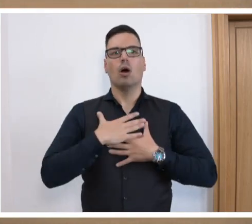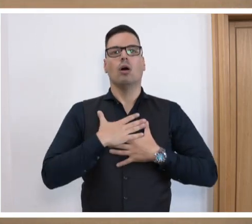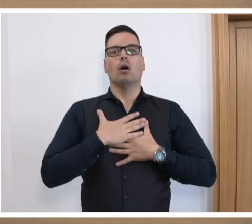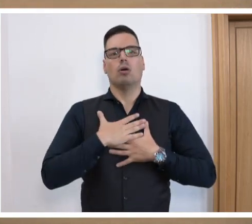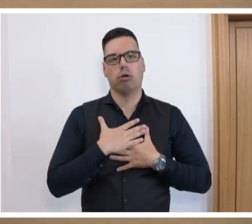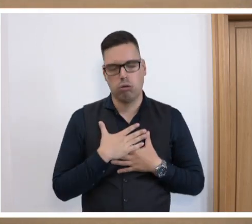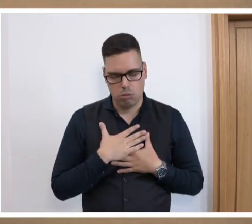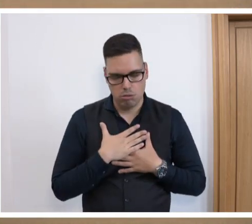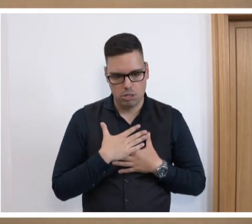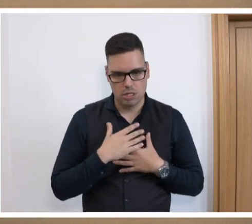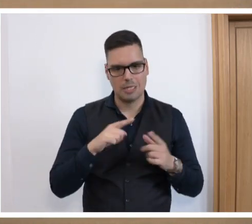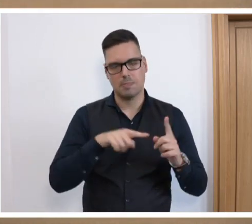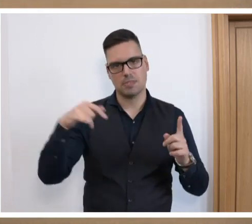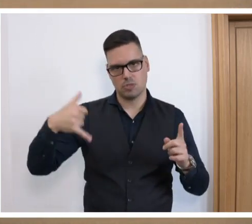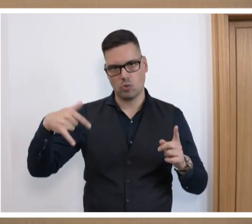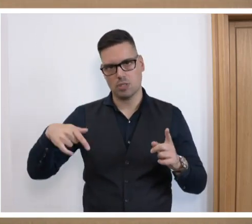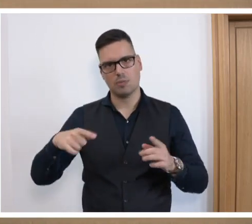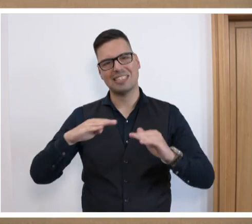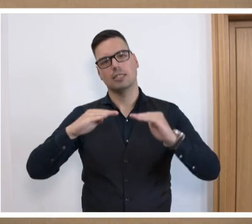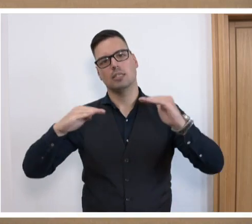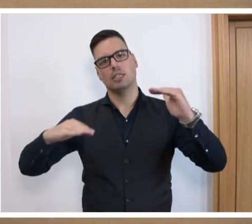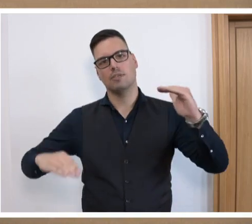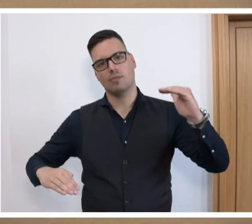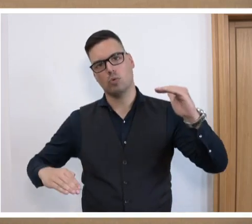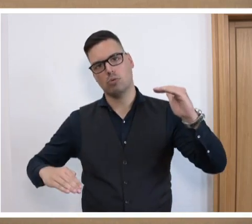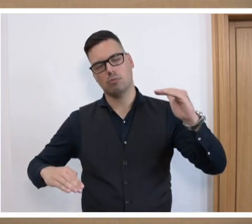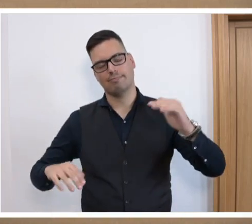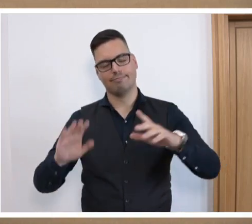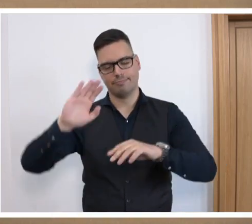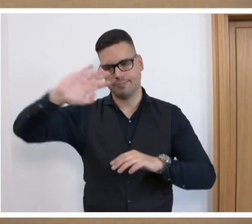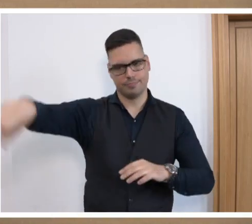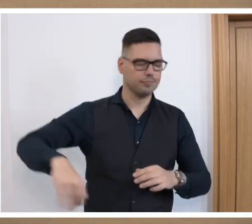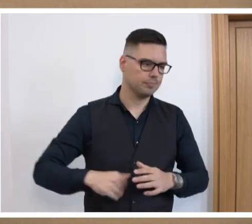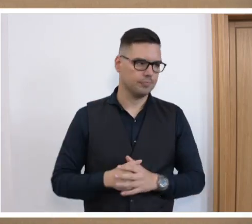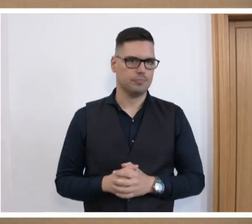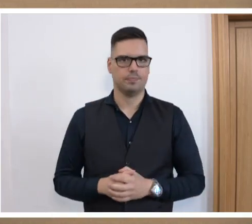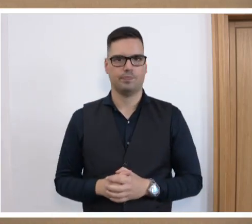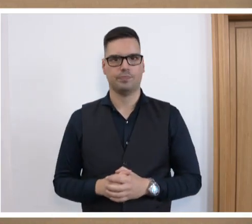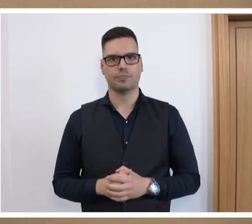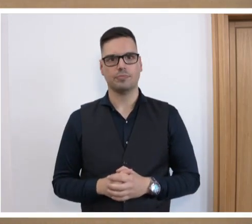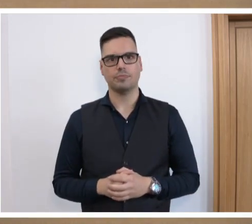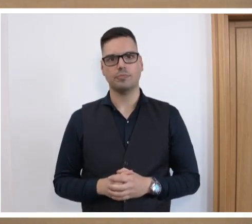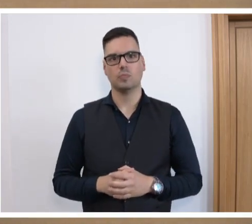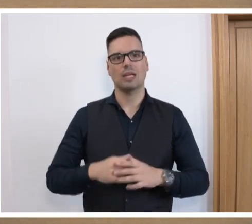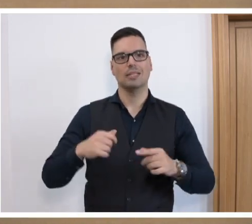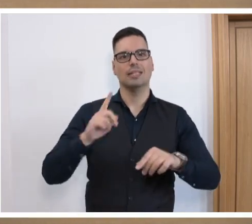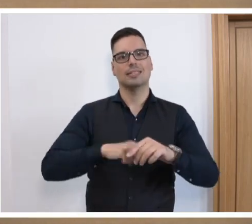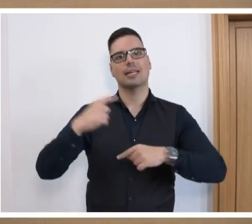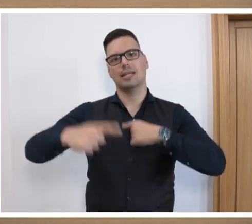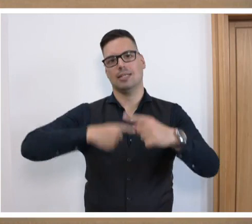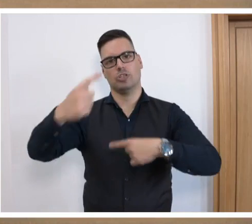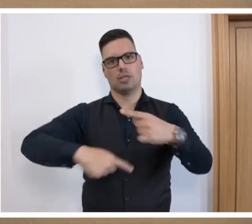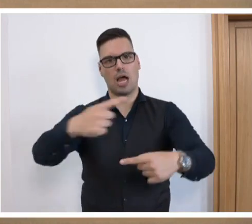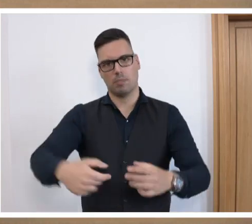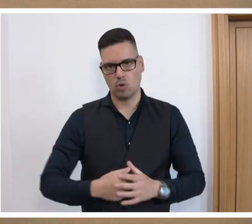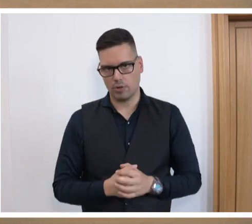heute nachhallt. Aber auf dieses Niveau möchte ich mich erst gar nicht begeben. Wir schauen zu den zeitlichen Abläufen der Gesetzgebung.